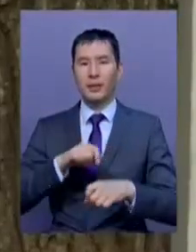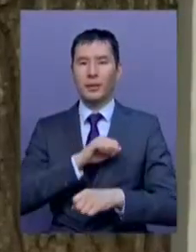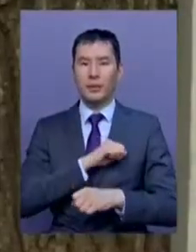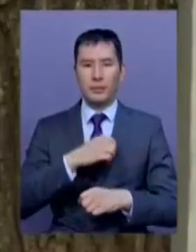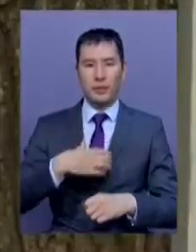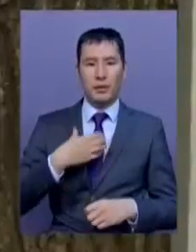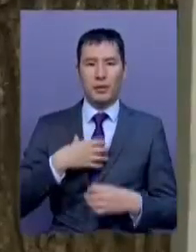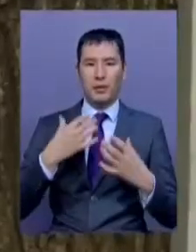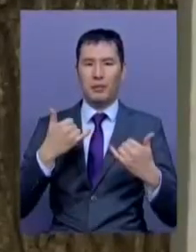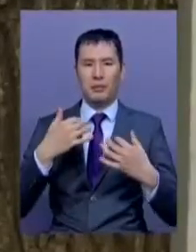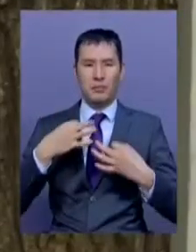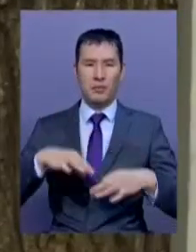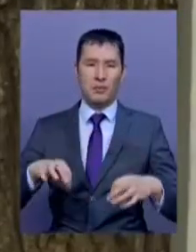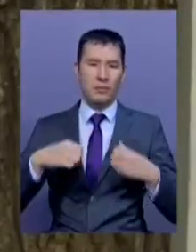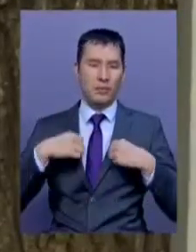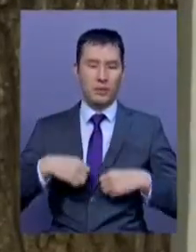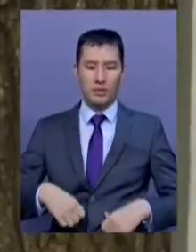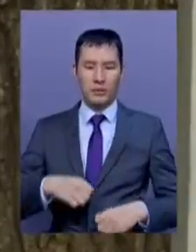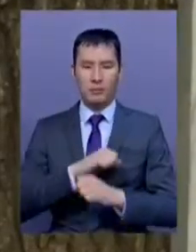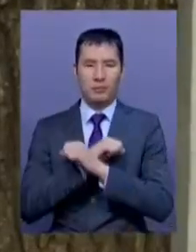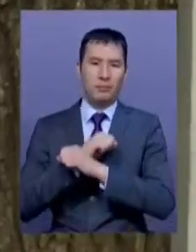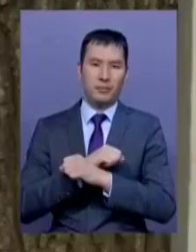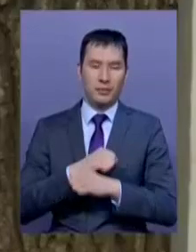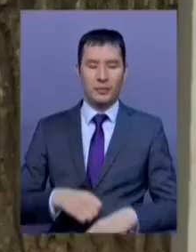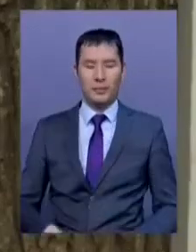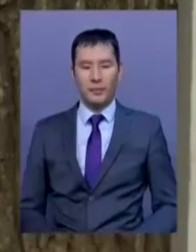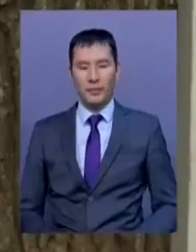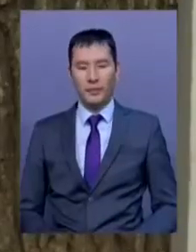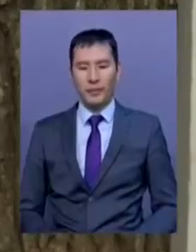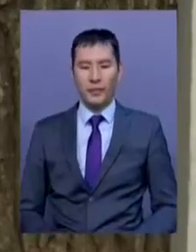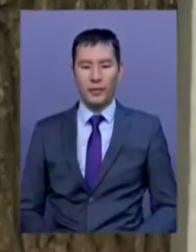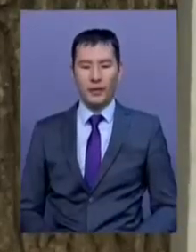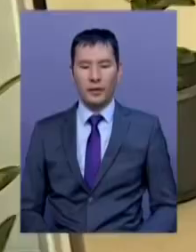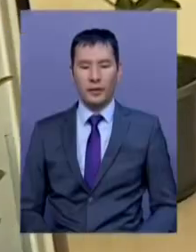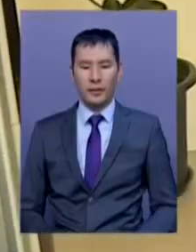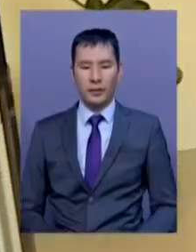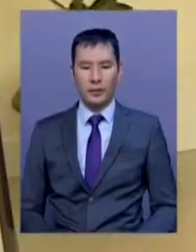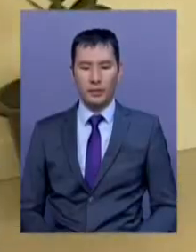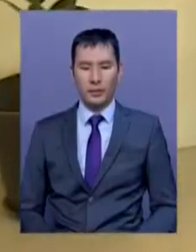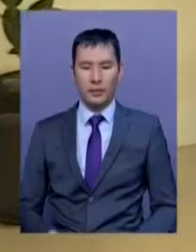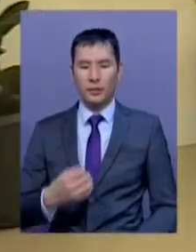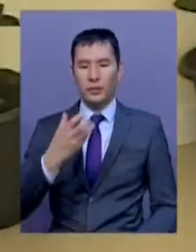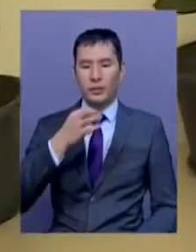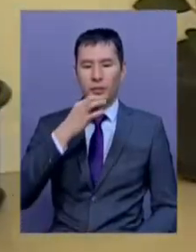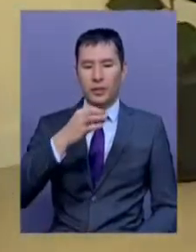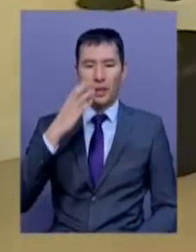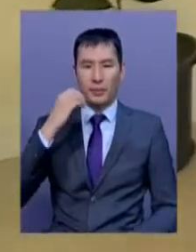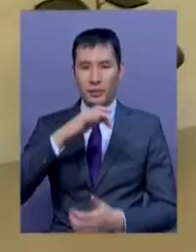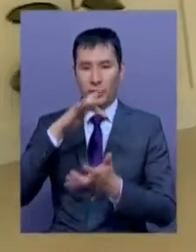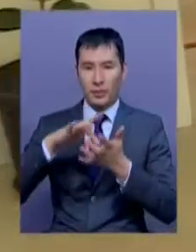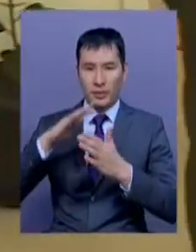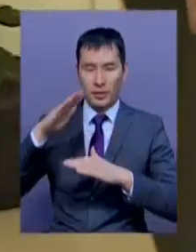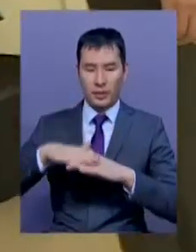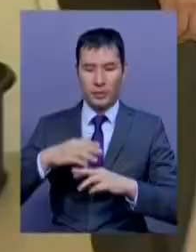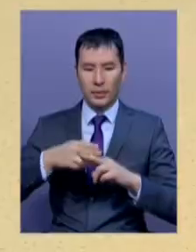жанымыз қалаған сәтте спортпен айналысып демалуға керемет мүмкіндік туды. Өте қуаныштымыз. Айта кетейік, Алматы әкімі Бақытжан